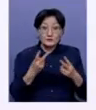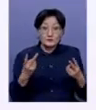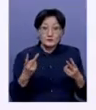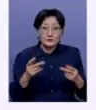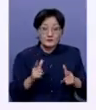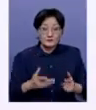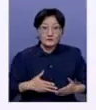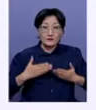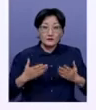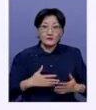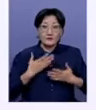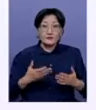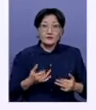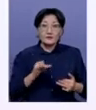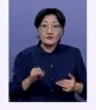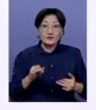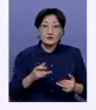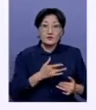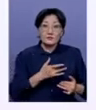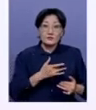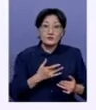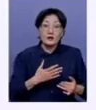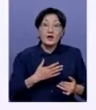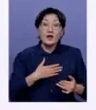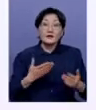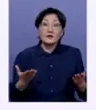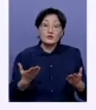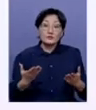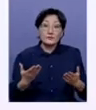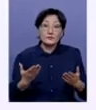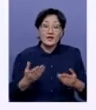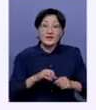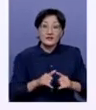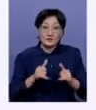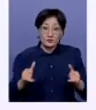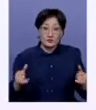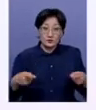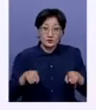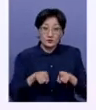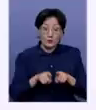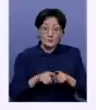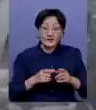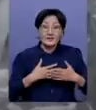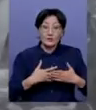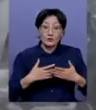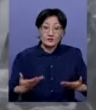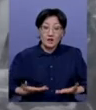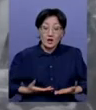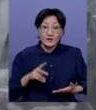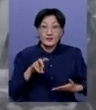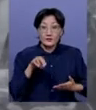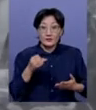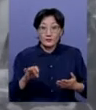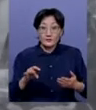вдохновляют и, наверное, дают нам какой-то импульс и такое дыхание для жизни. Николай